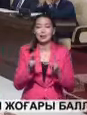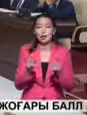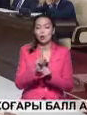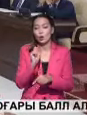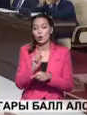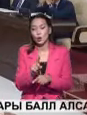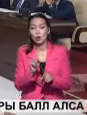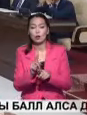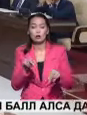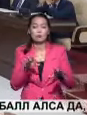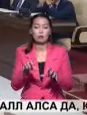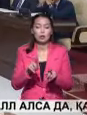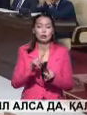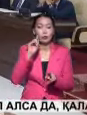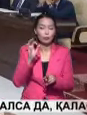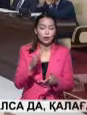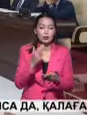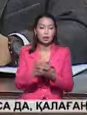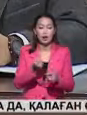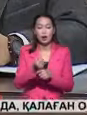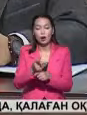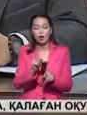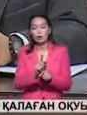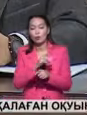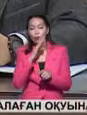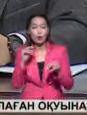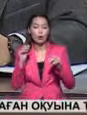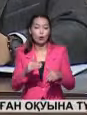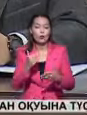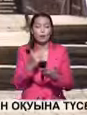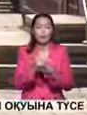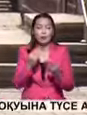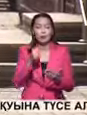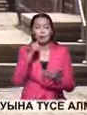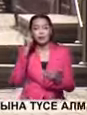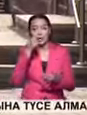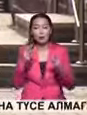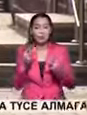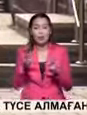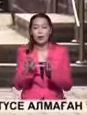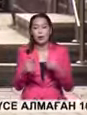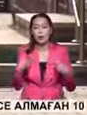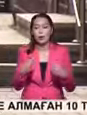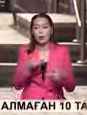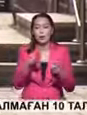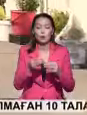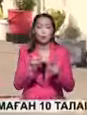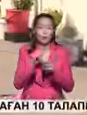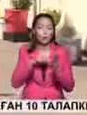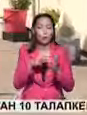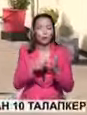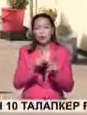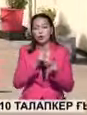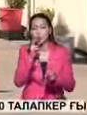беріп, алаяқтардың арбауына түсіп, сан соғып қалып жатқандар жетерлік. Өткен жылмен салыстырғанда электронды сауда саласындағы бұзушылықтарға қатысты